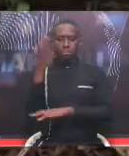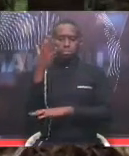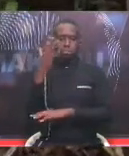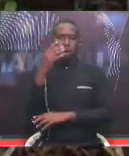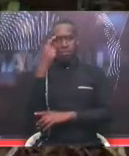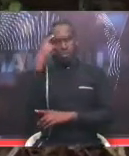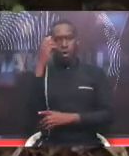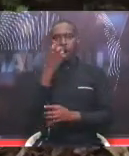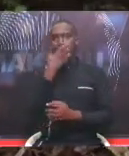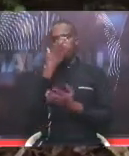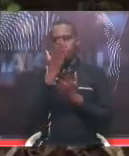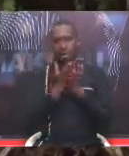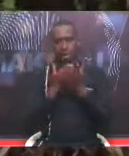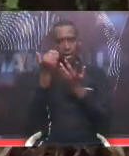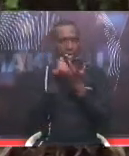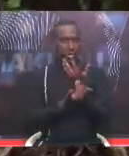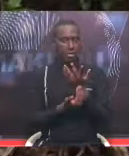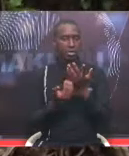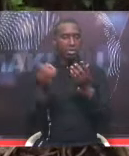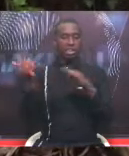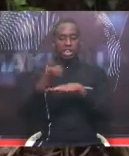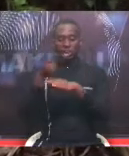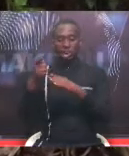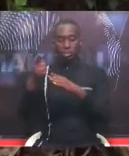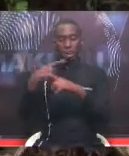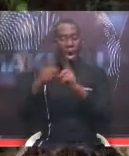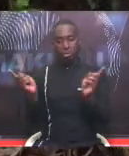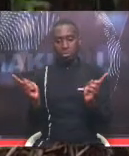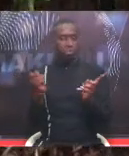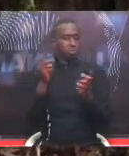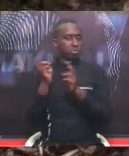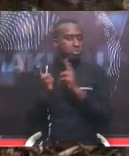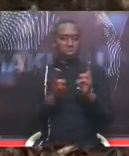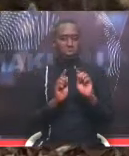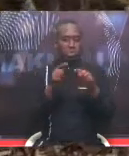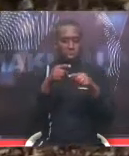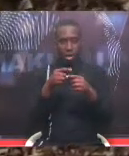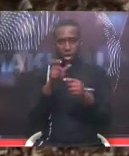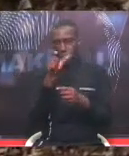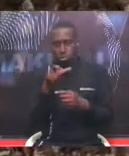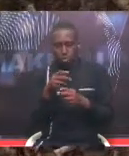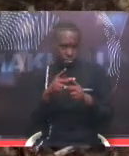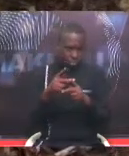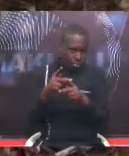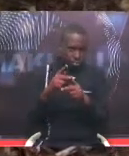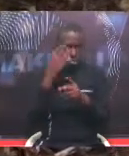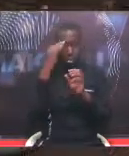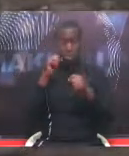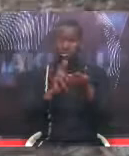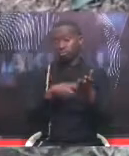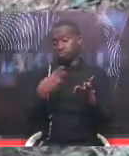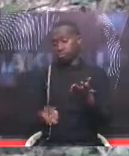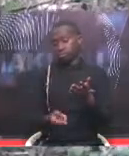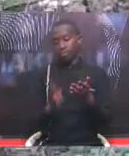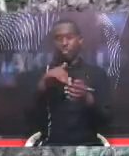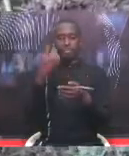by'imavoka nshyiraho hano ku muryango ariko n'ubundi no kugenda nyine umuntu yitonze kuko byanariduka